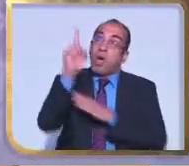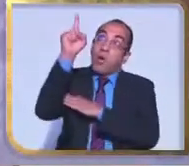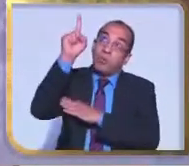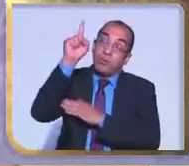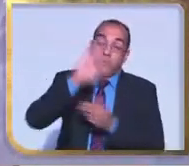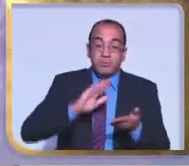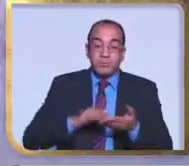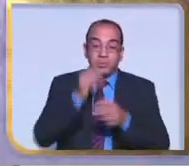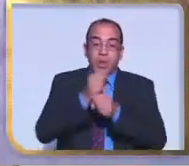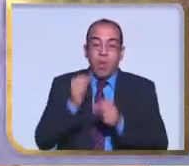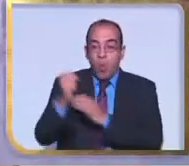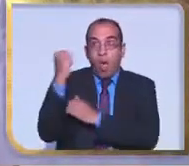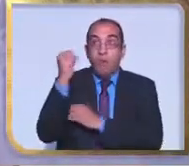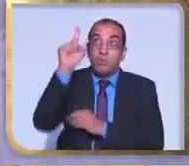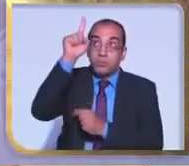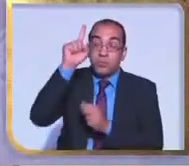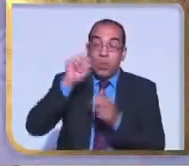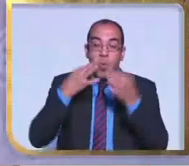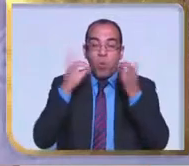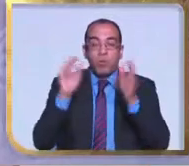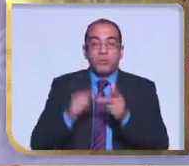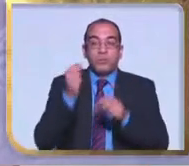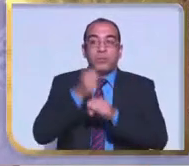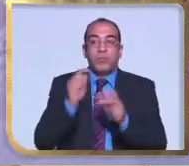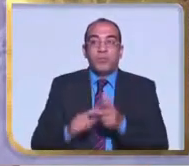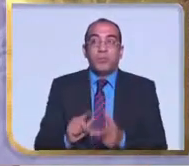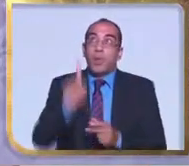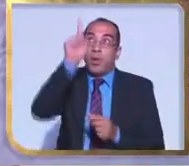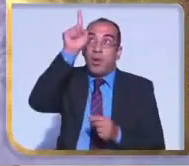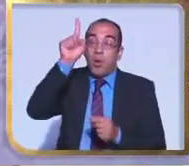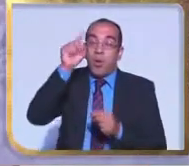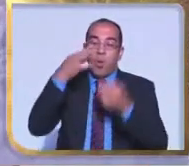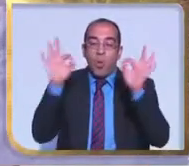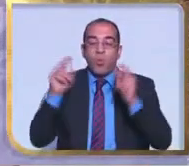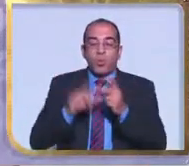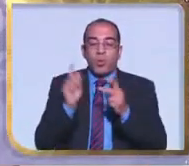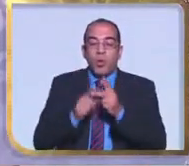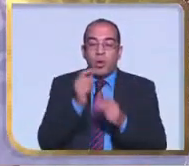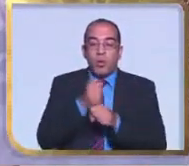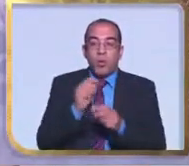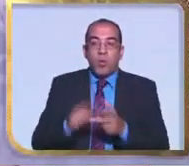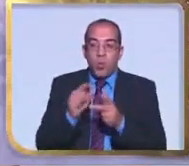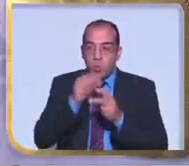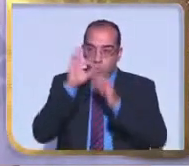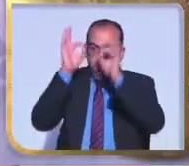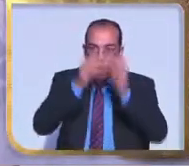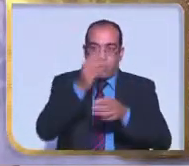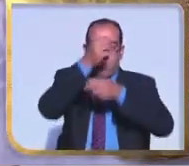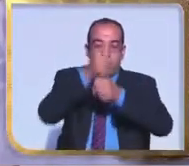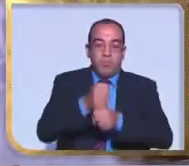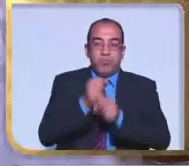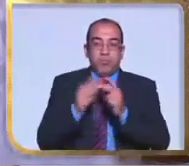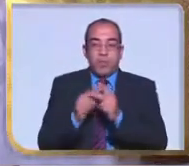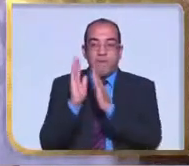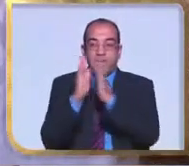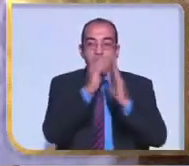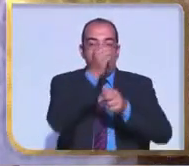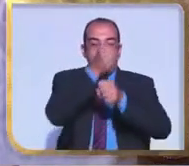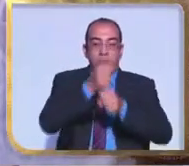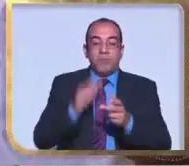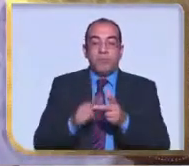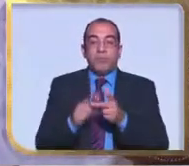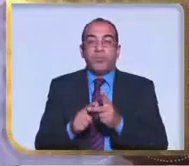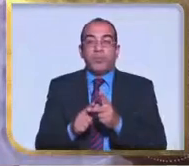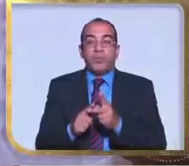علينا، بحول الله لا يقدر علينا، والله من ورائهم محيط، بل هو قرآن مجيد في